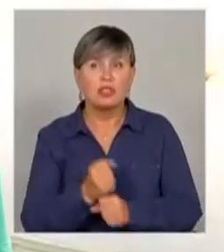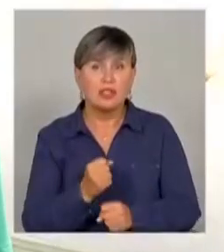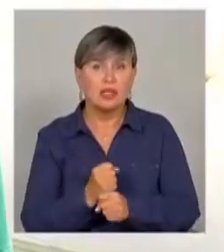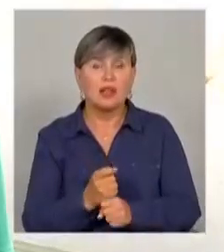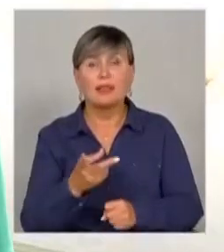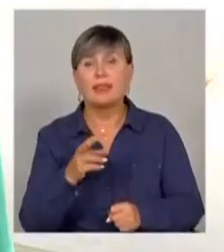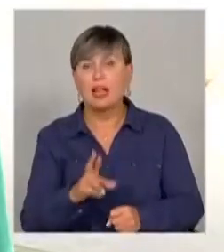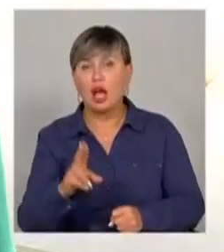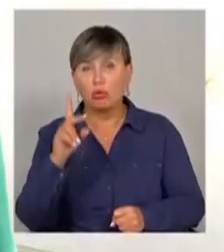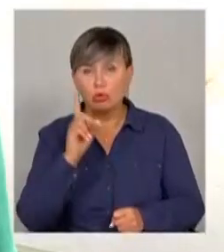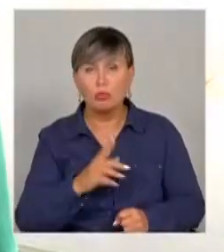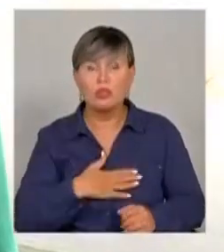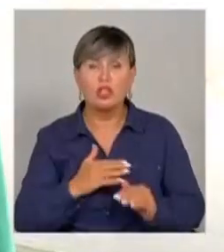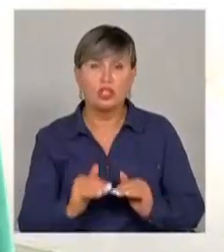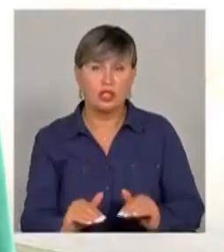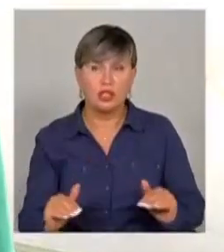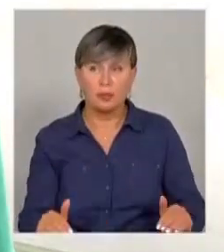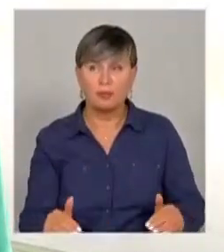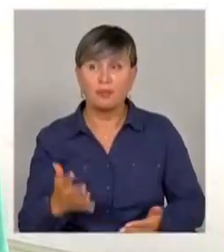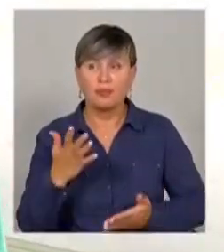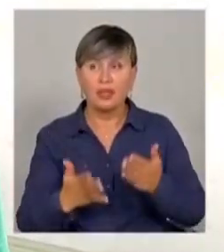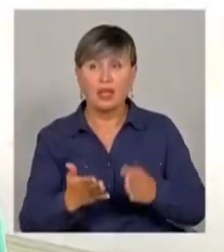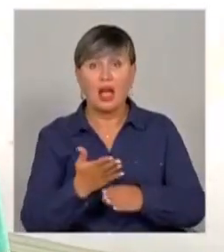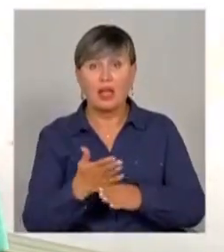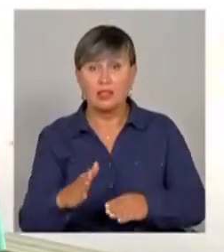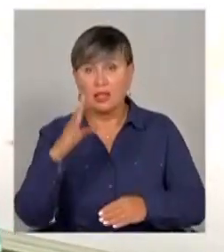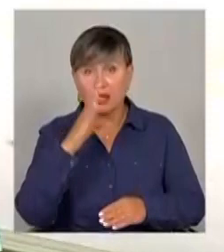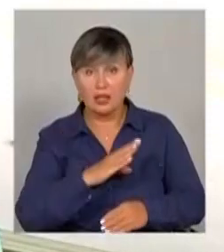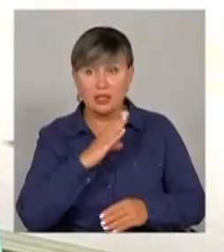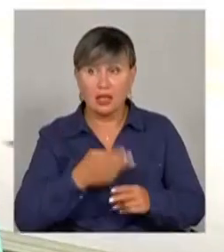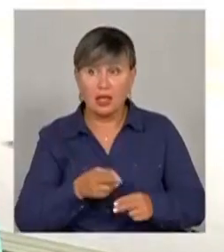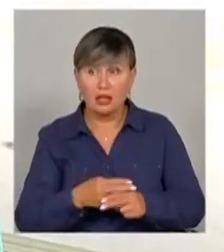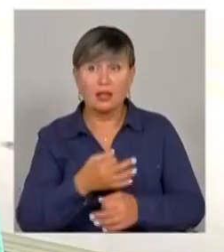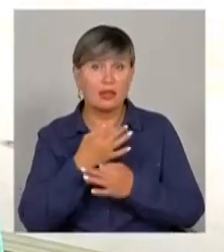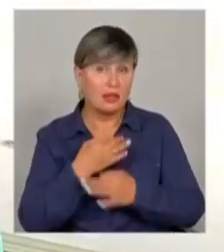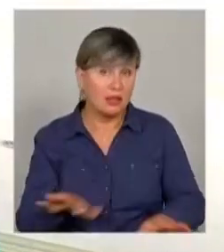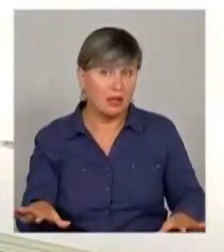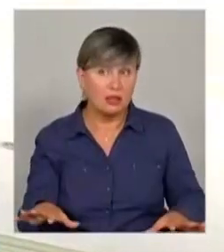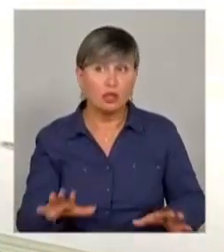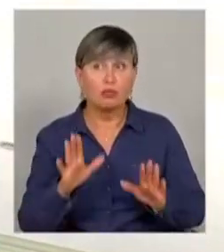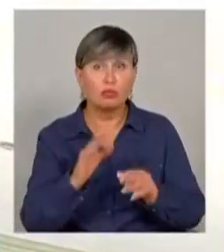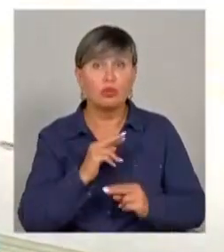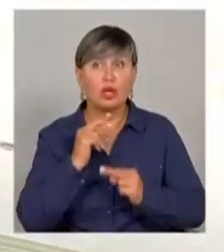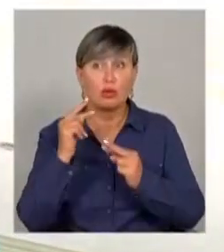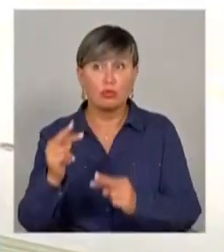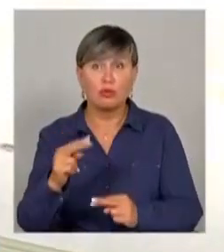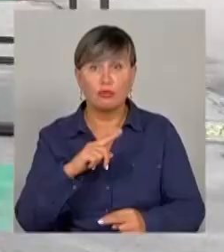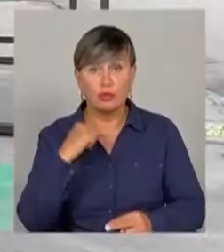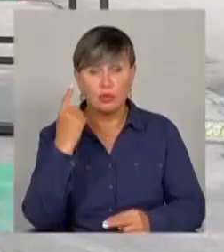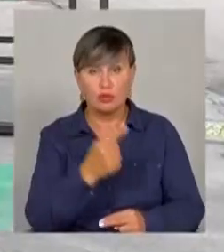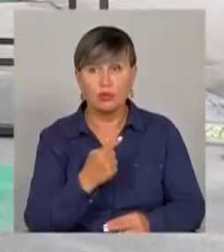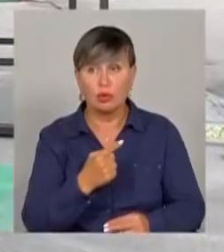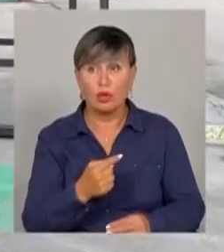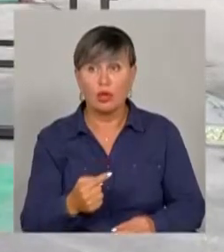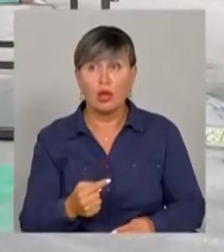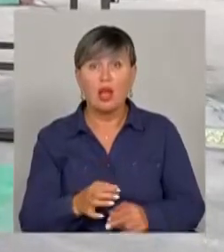для удобства наших детей. Если отдельным родителям это, допустим, не устраивает, не нравится, пусть обращаются в индивидуальном порядке. Но